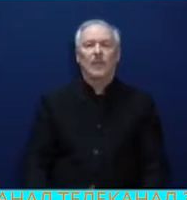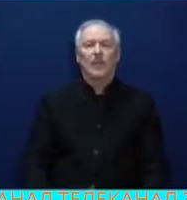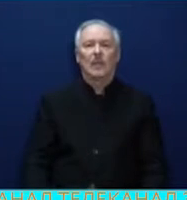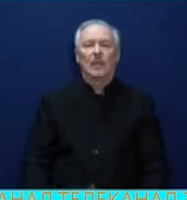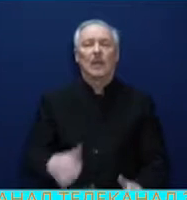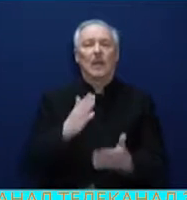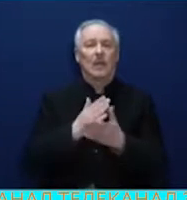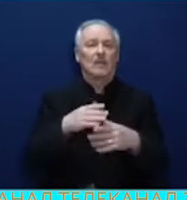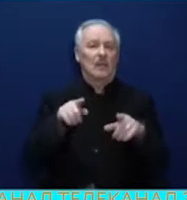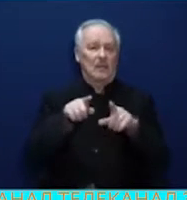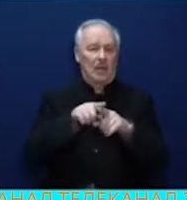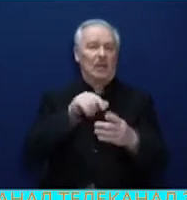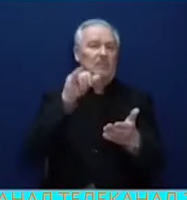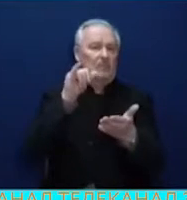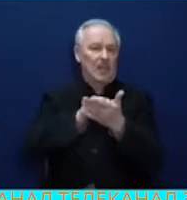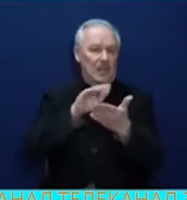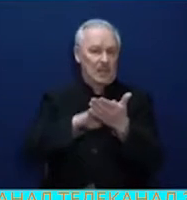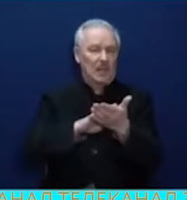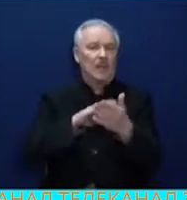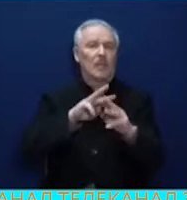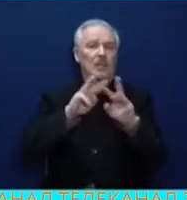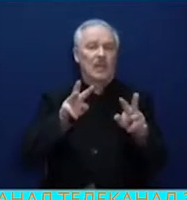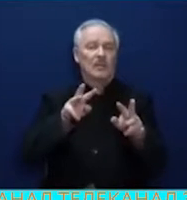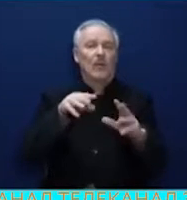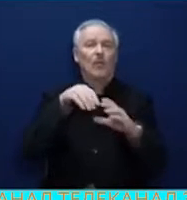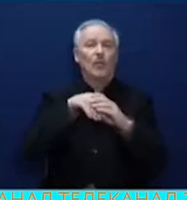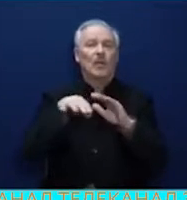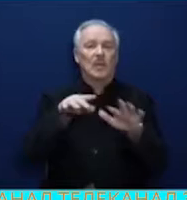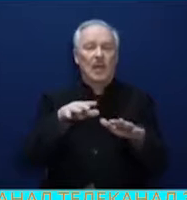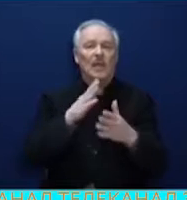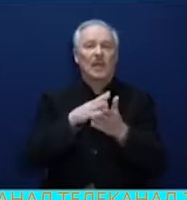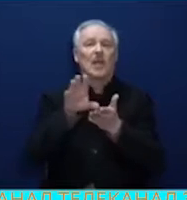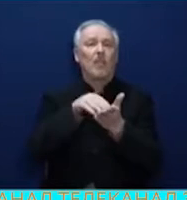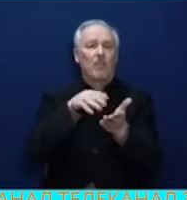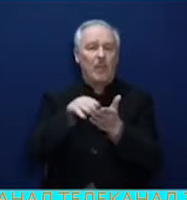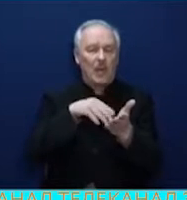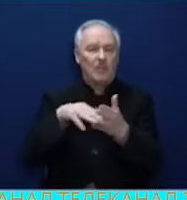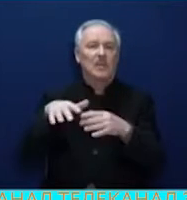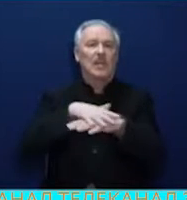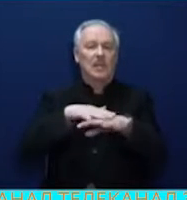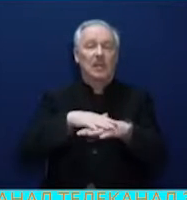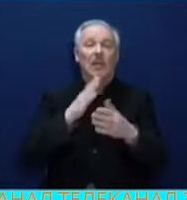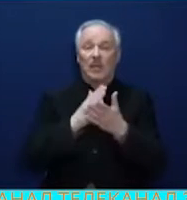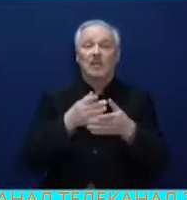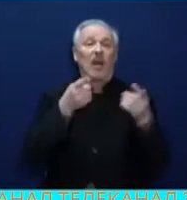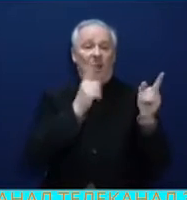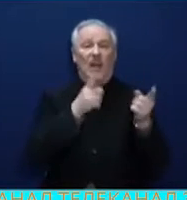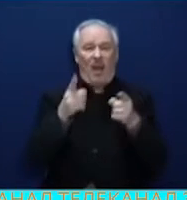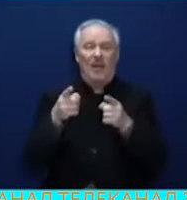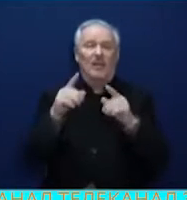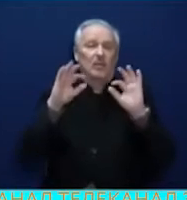регистрации Министерства внутренних дел, есть перепись населения, есть просто реалии, в которых мы живем